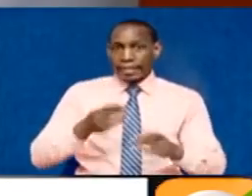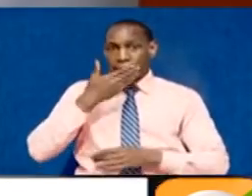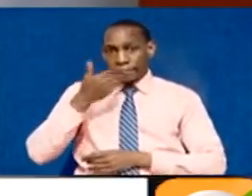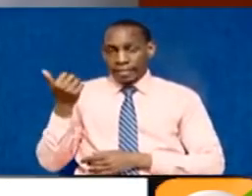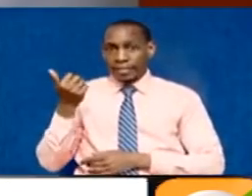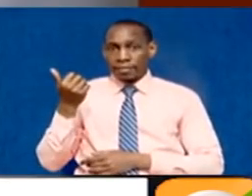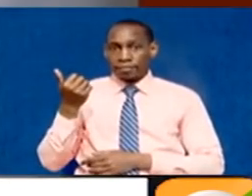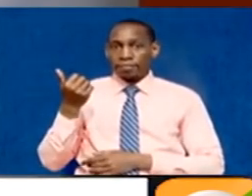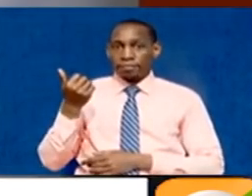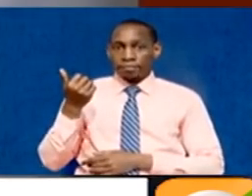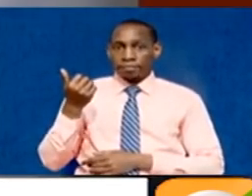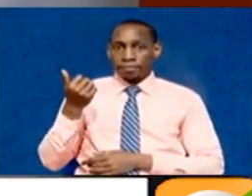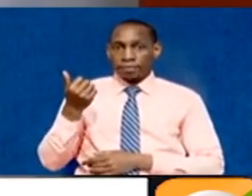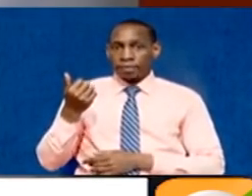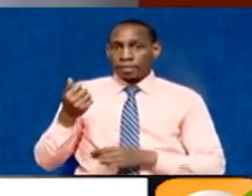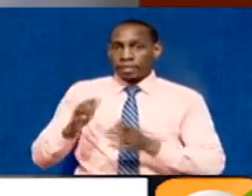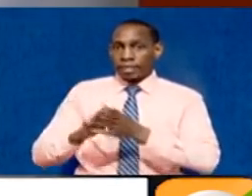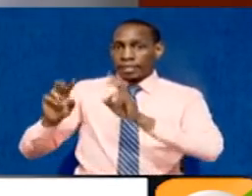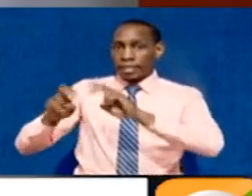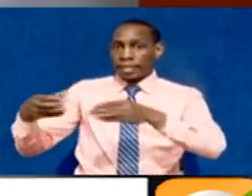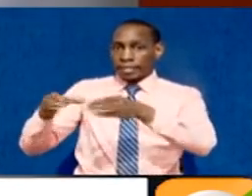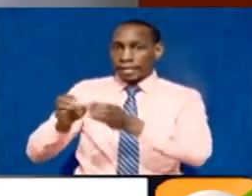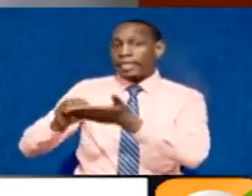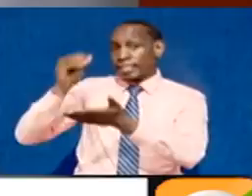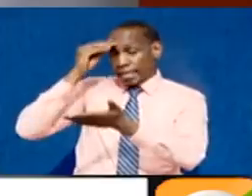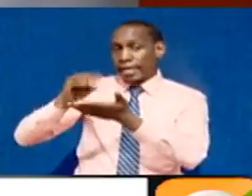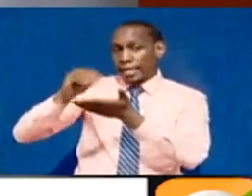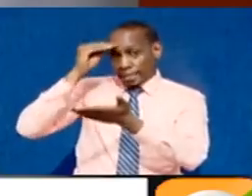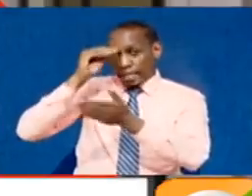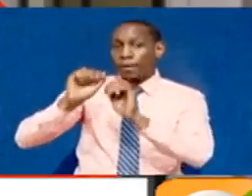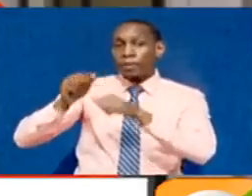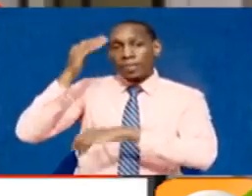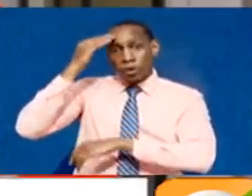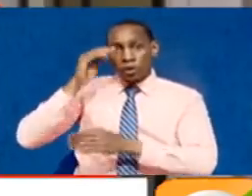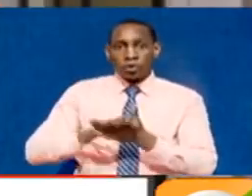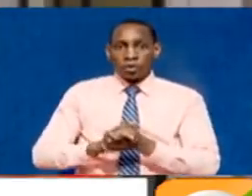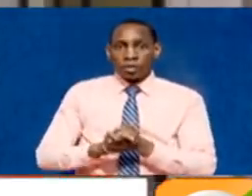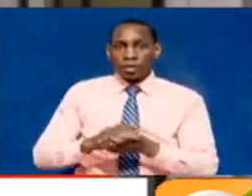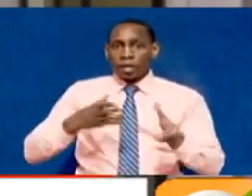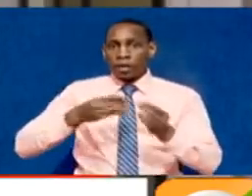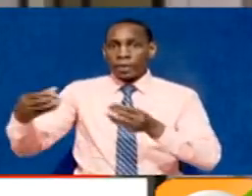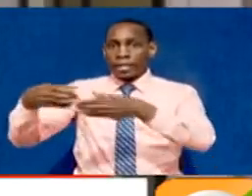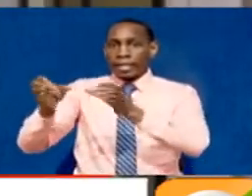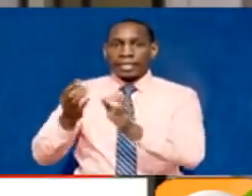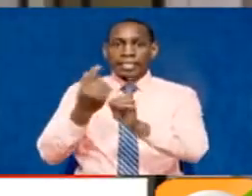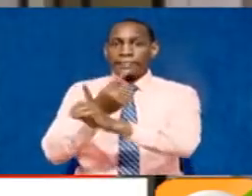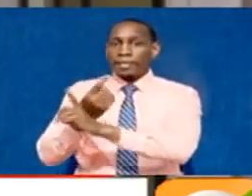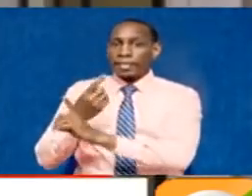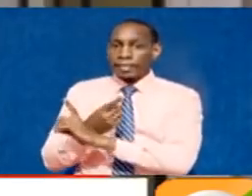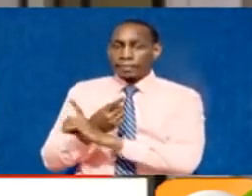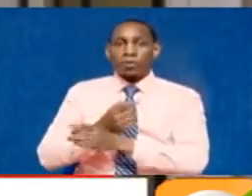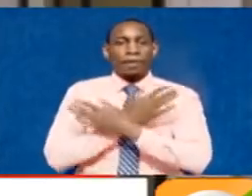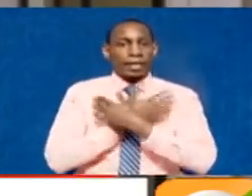wacha nitafute classes niende, at least nijue. Nikaenda kwa madarasa hapa na pale